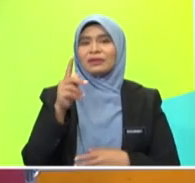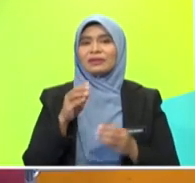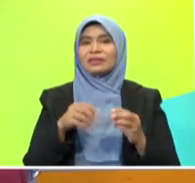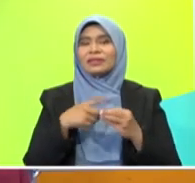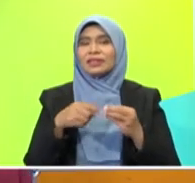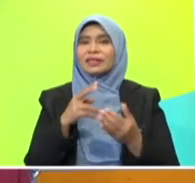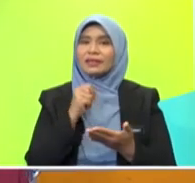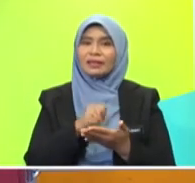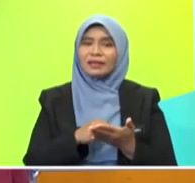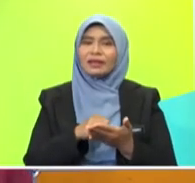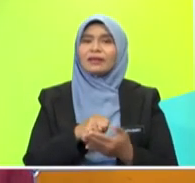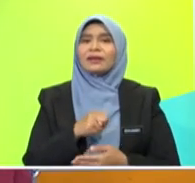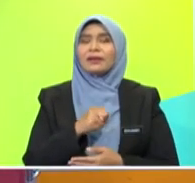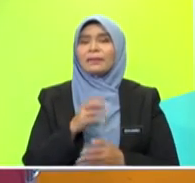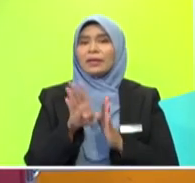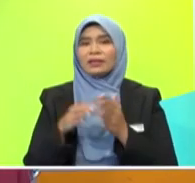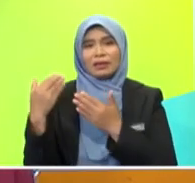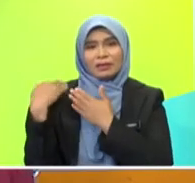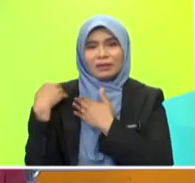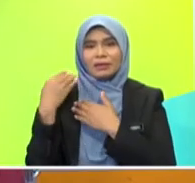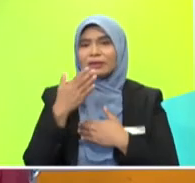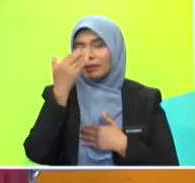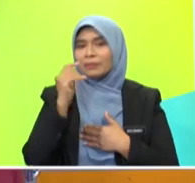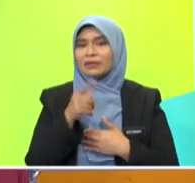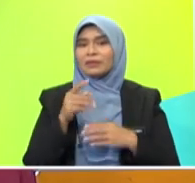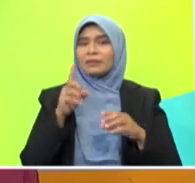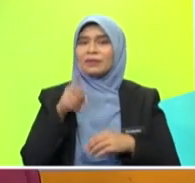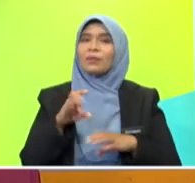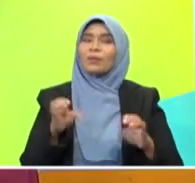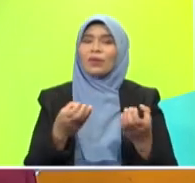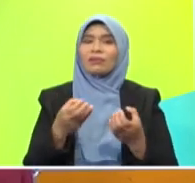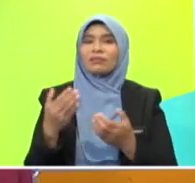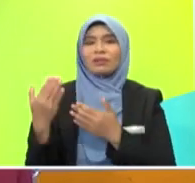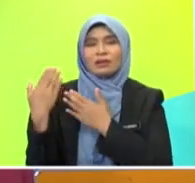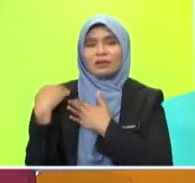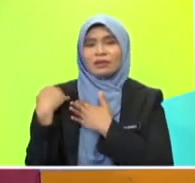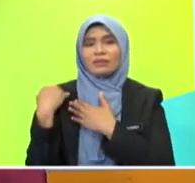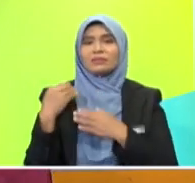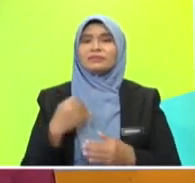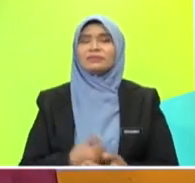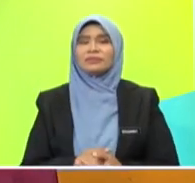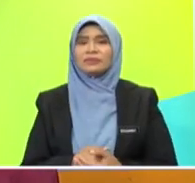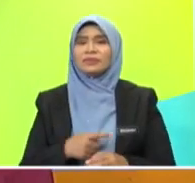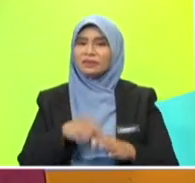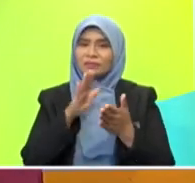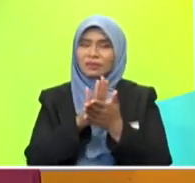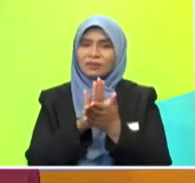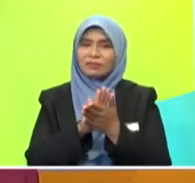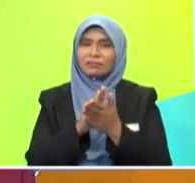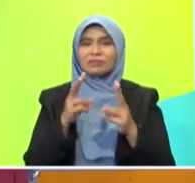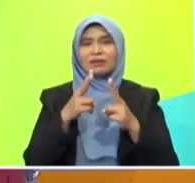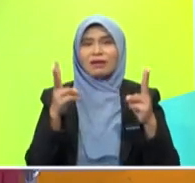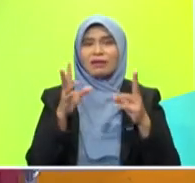bertanggung jawab kenapa kita perlu melaksanakan tanggung jawab di sekolah itu sangat penting Mari kita